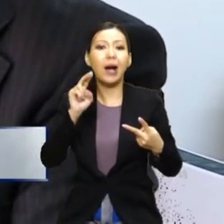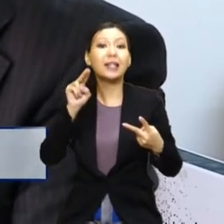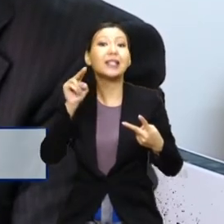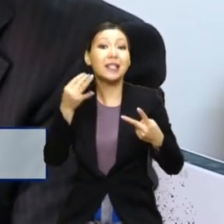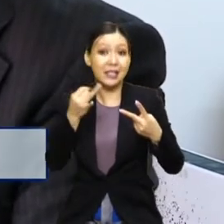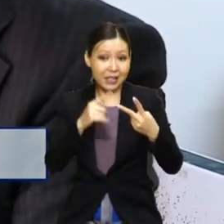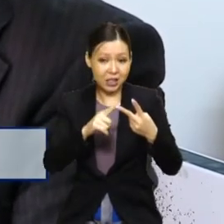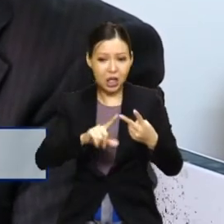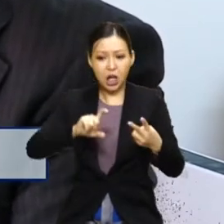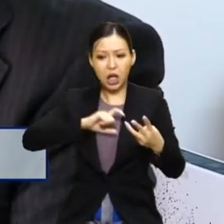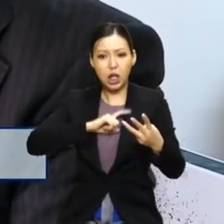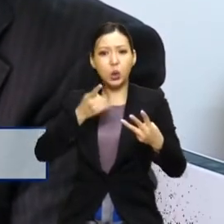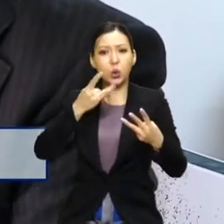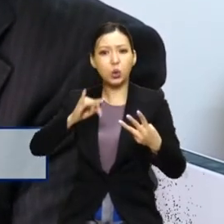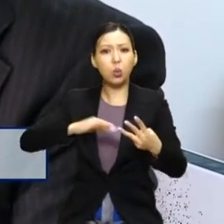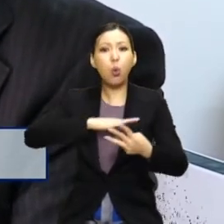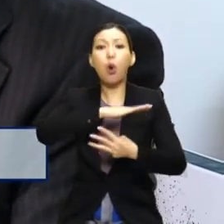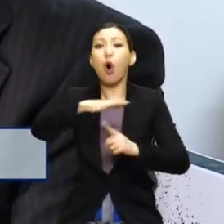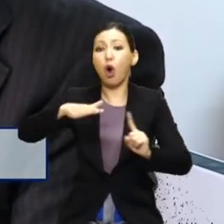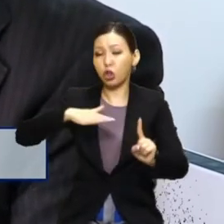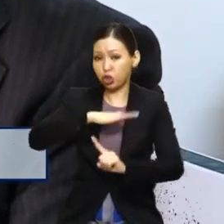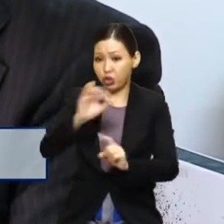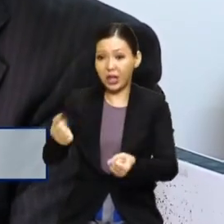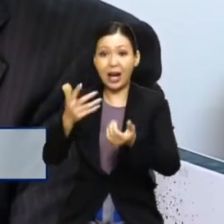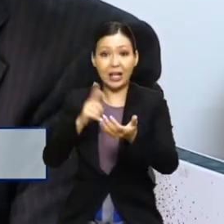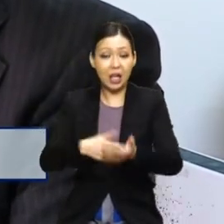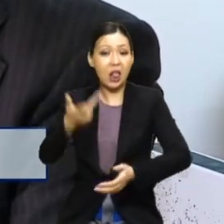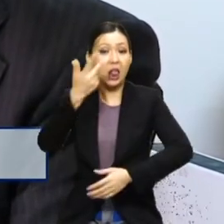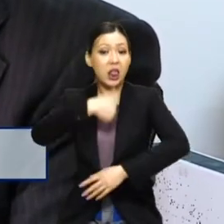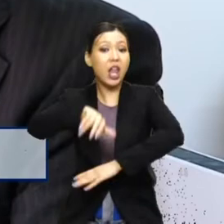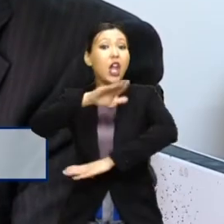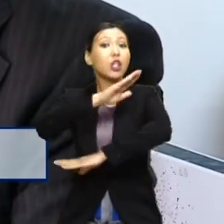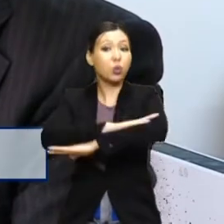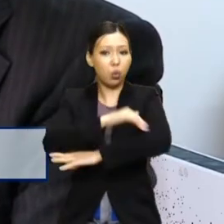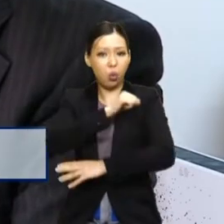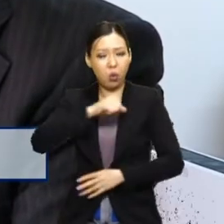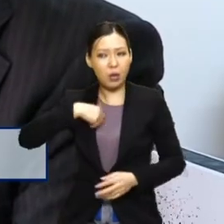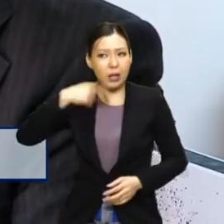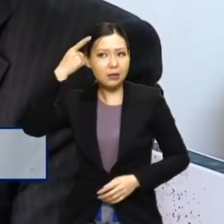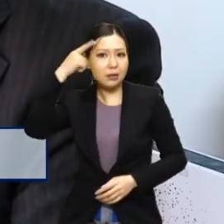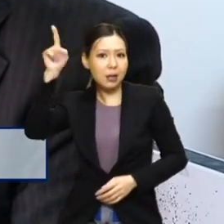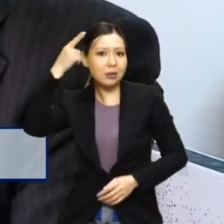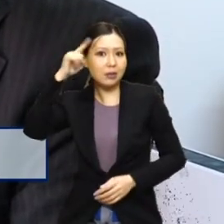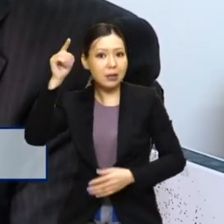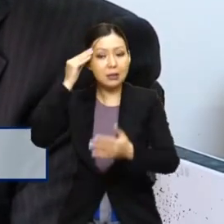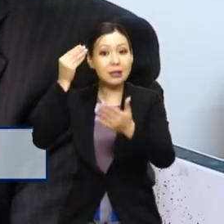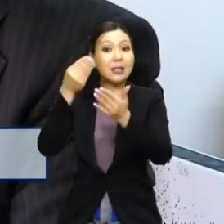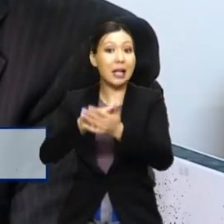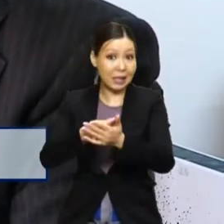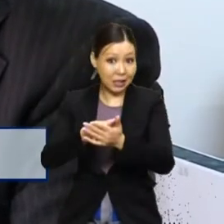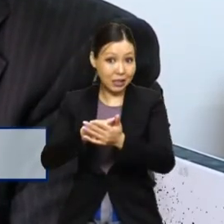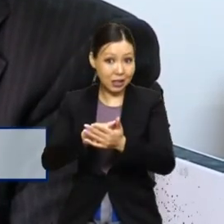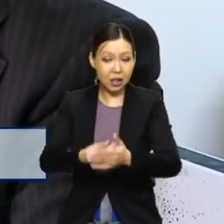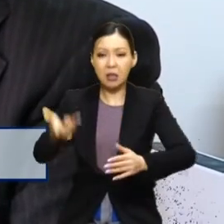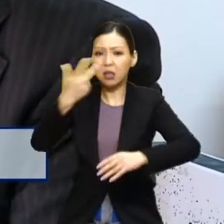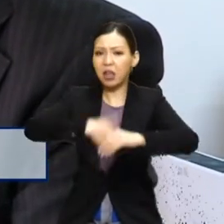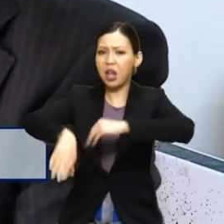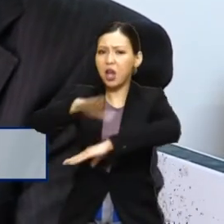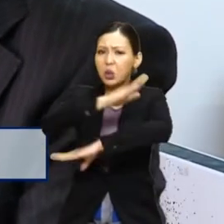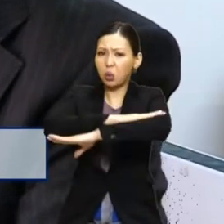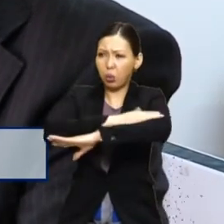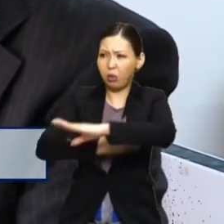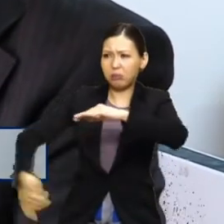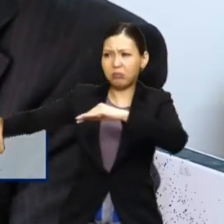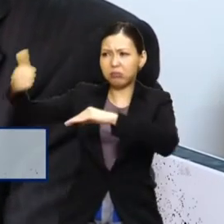тодорхой сорилтууд байна 2-р их сургуулиудын өөрсдийнх нь сан санаачлаг энэ дэлхийн нийтийн их сургуулиуд тэргуүлэх их